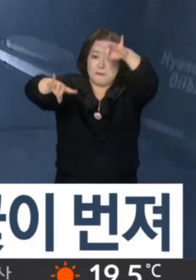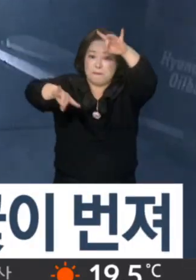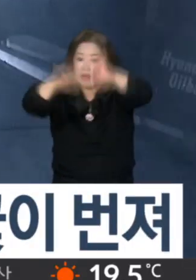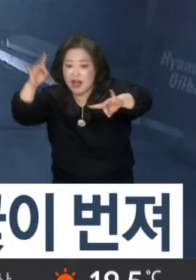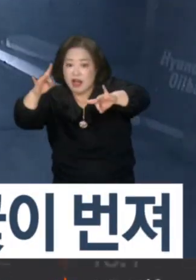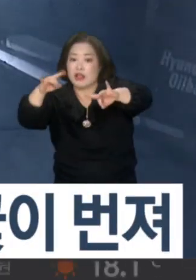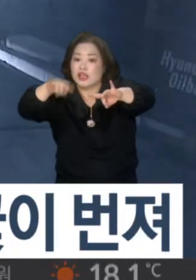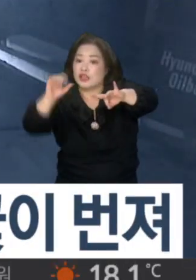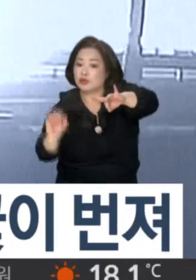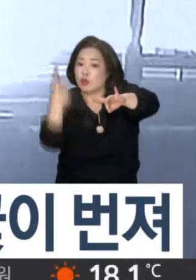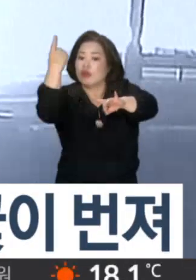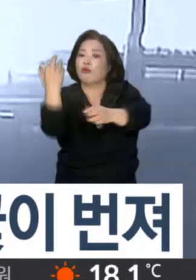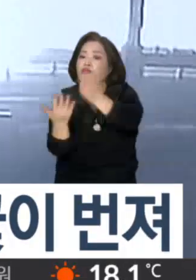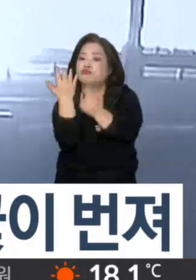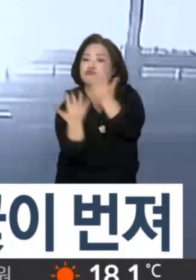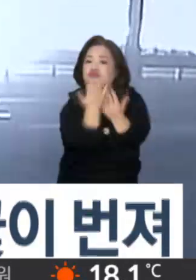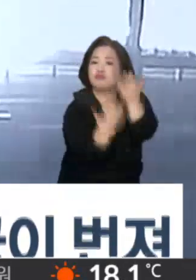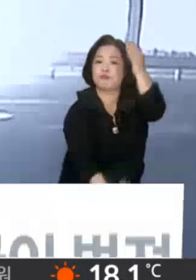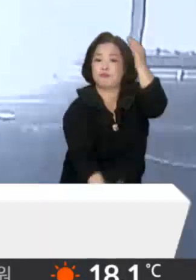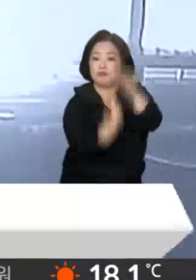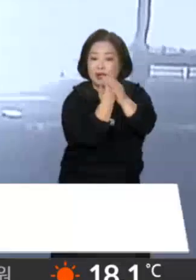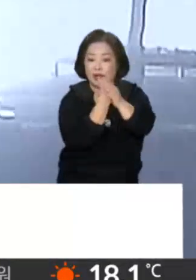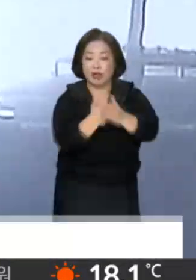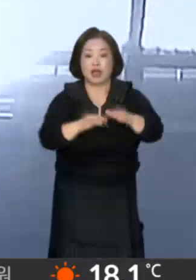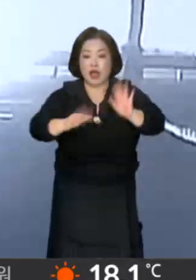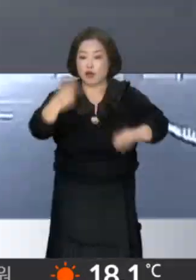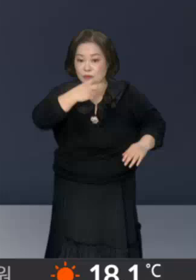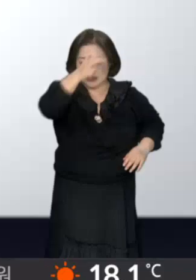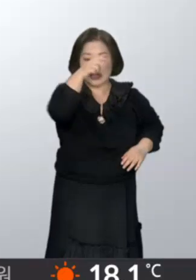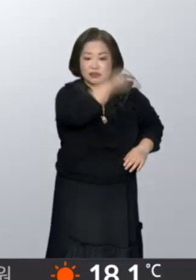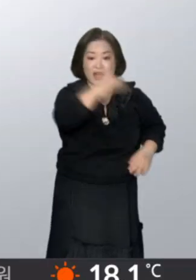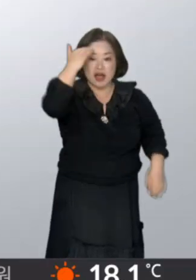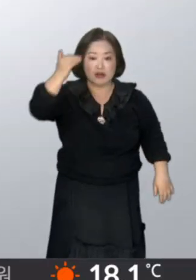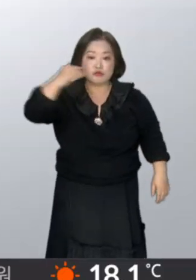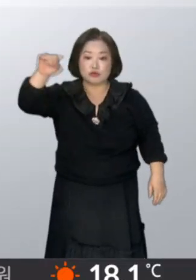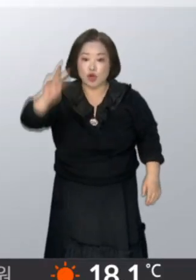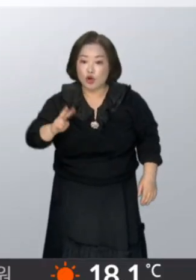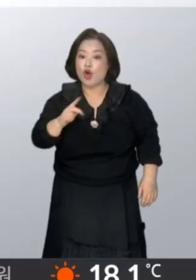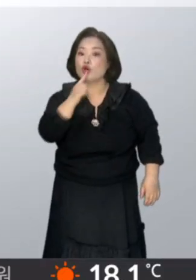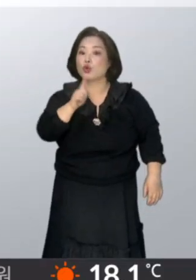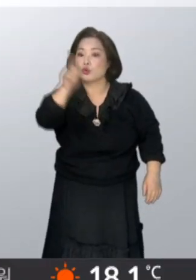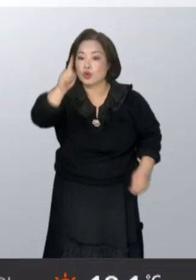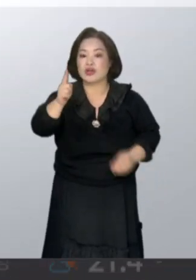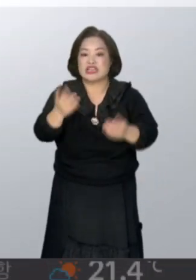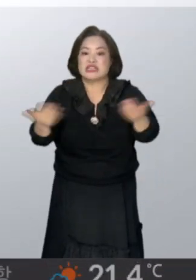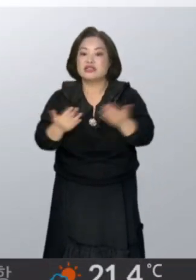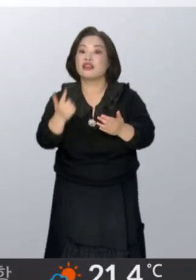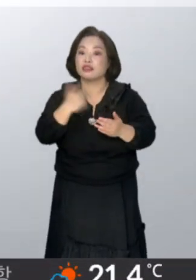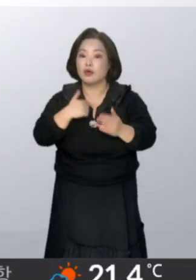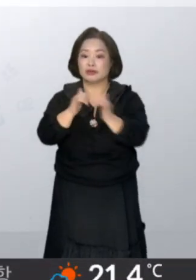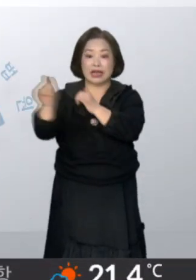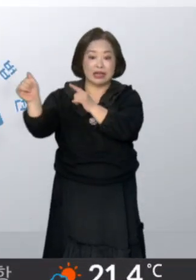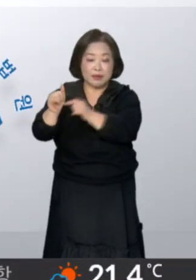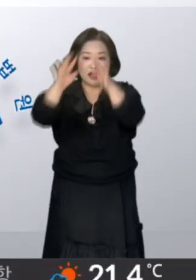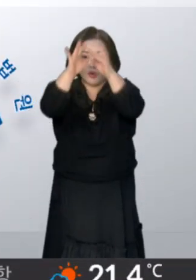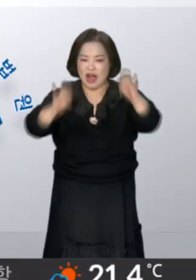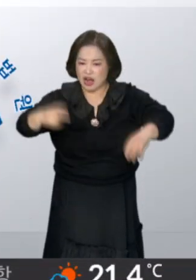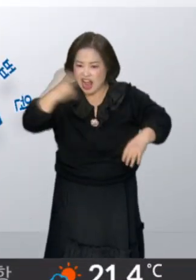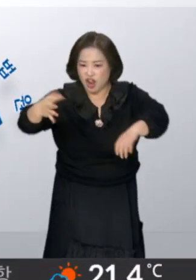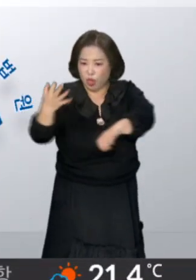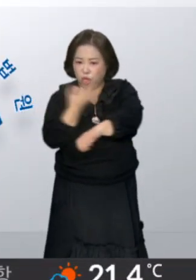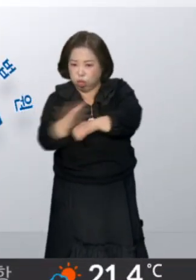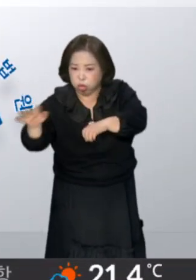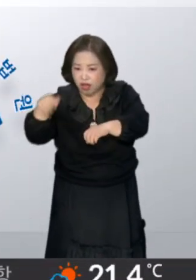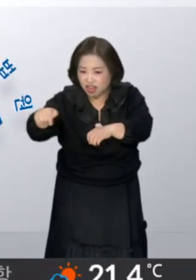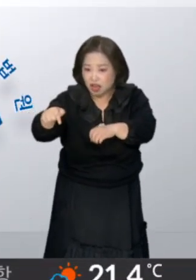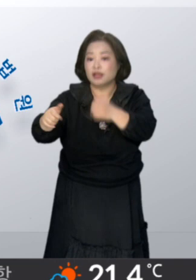끊어지면서 발생한 불티에서 시작됐습니다. 검찰은 한국전력 속초지사에 근무하던 직원들이 전신주를 부실하게 관리해